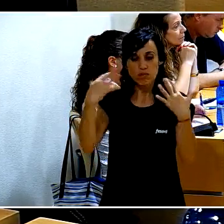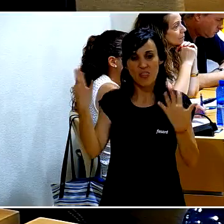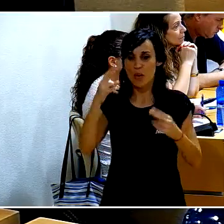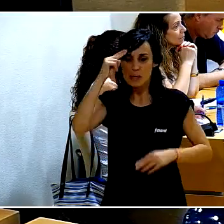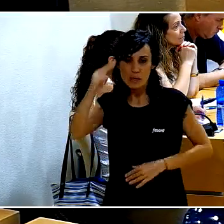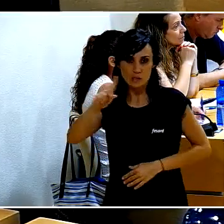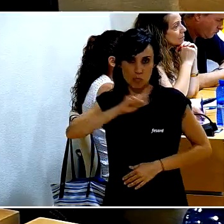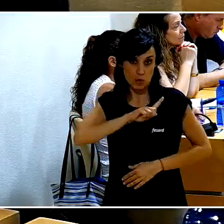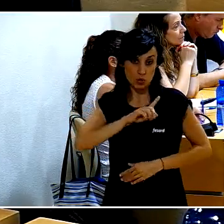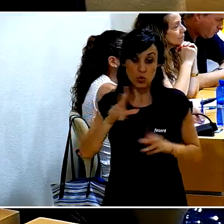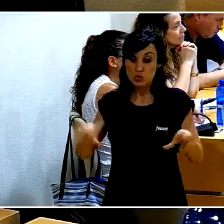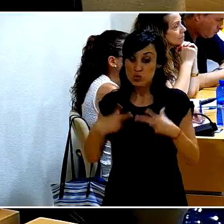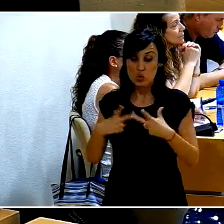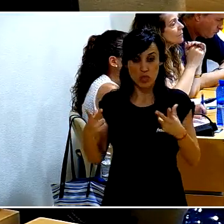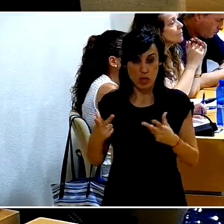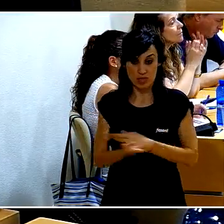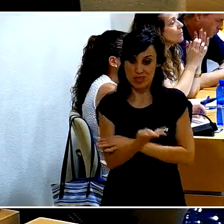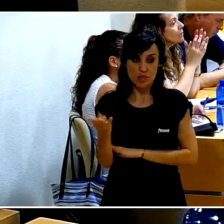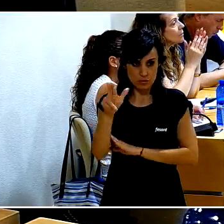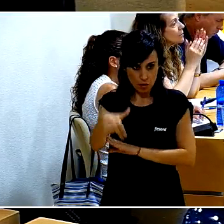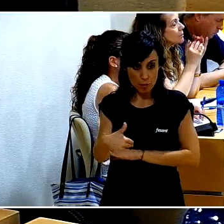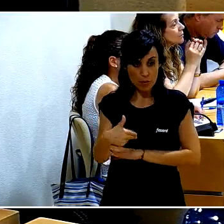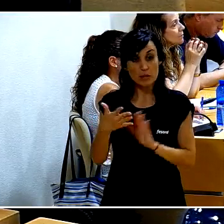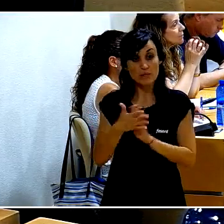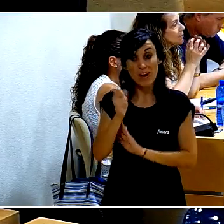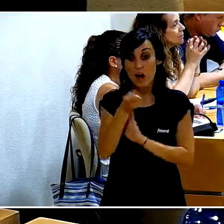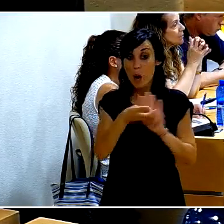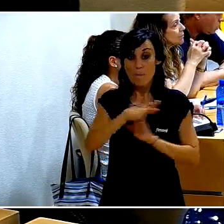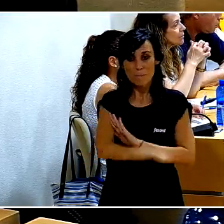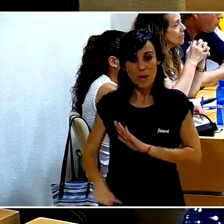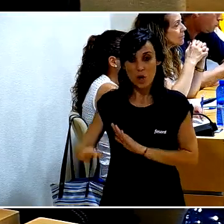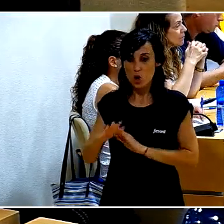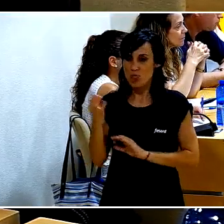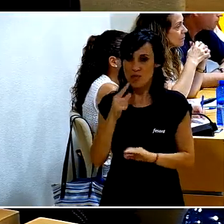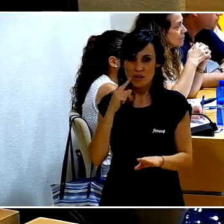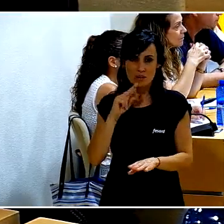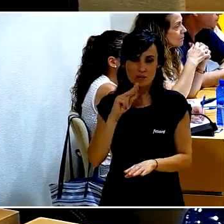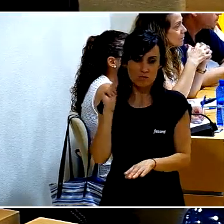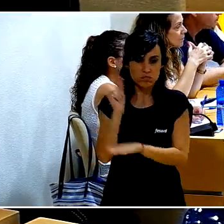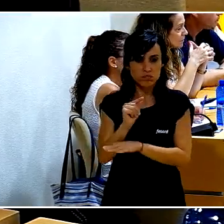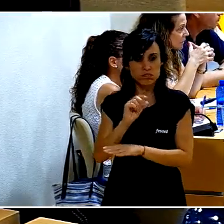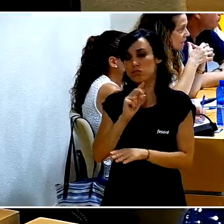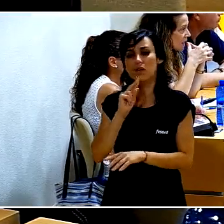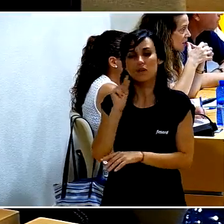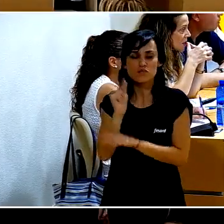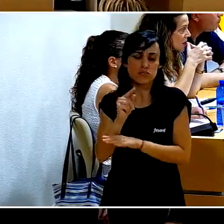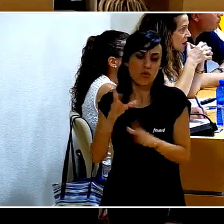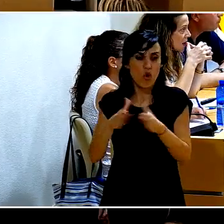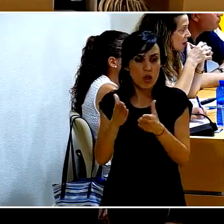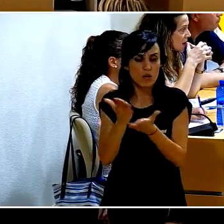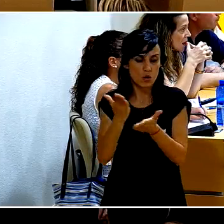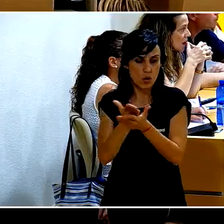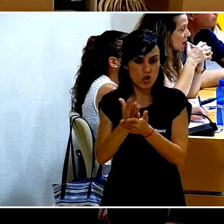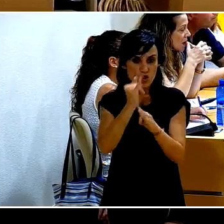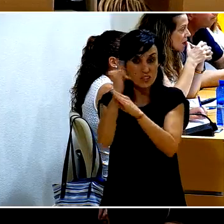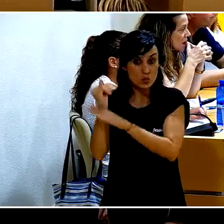de la societat incansable, perquè cap menor sigui insultat, colpejat o rebutjat en el seu col·legi o institut pel fet simplement